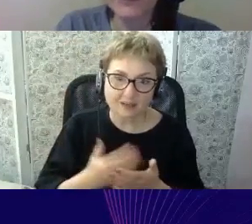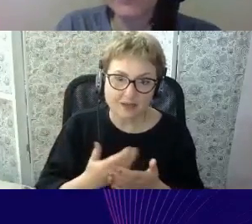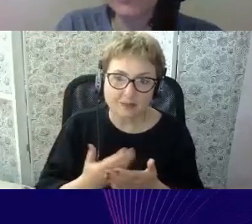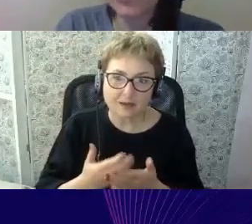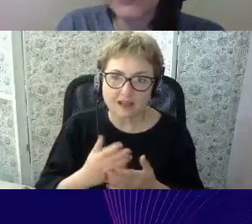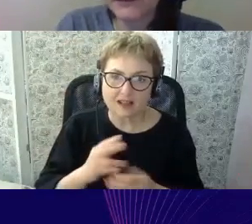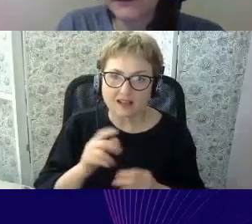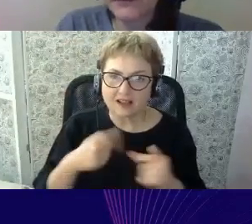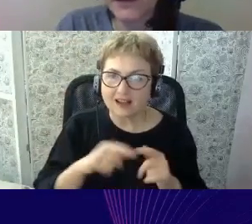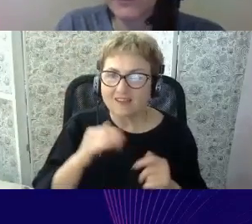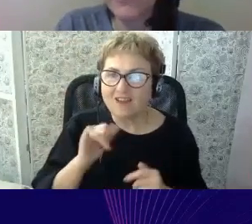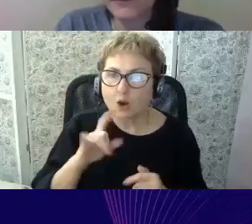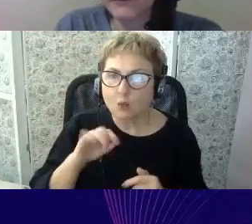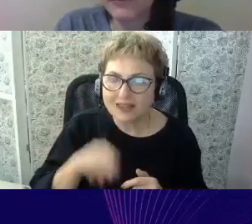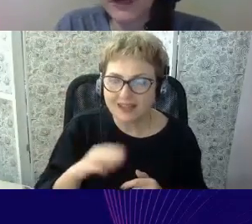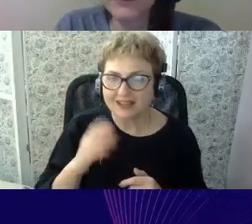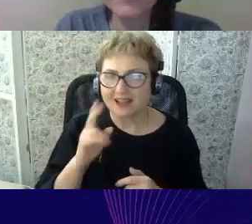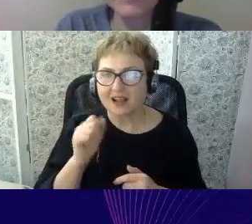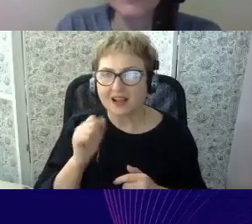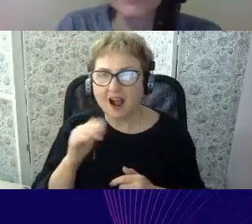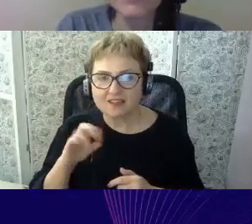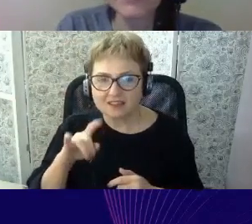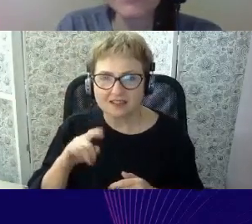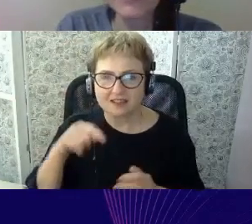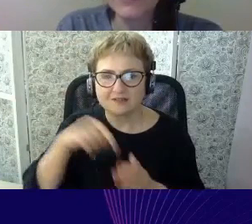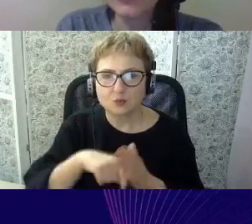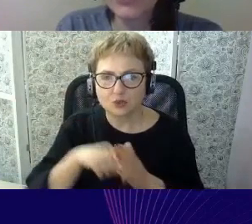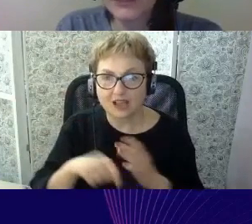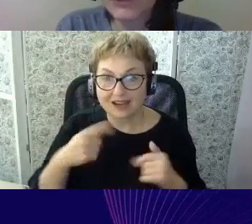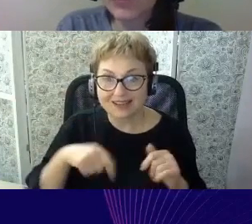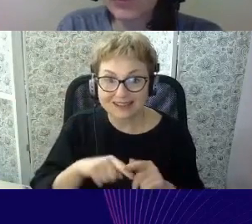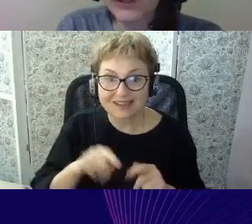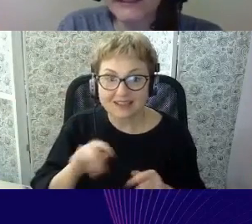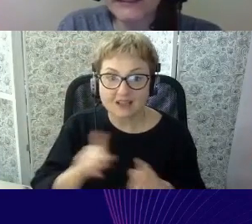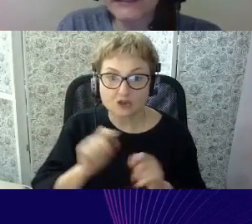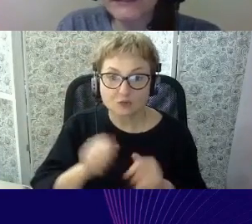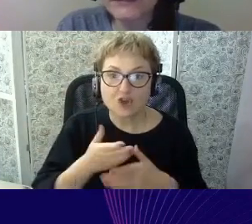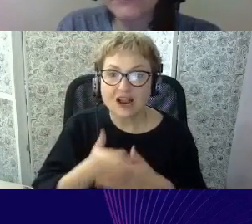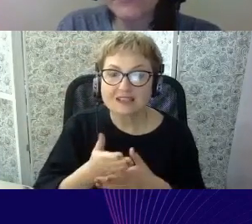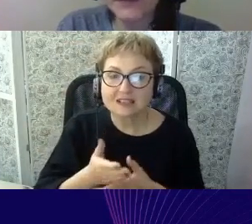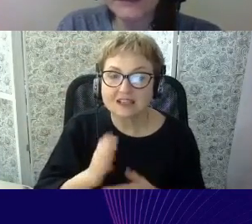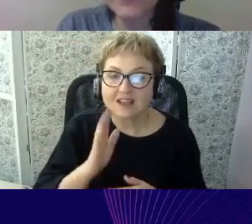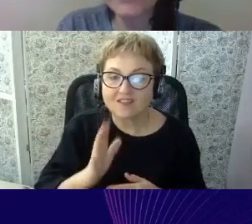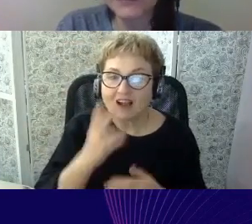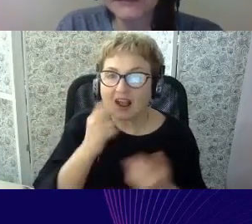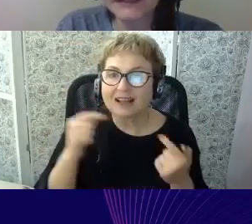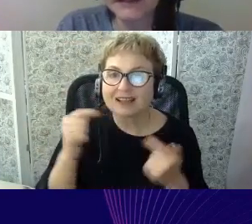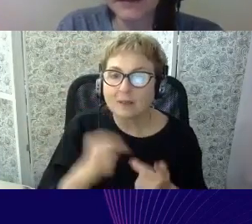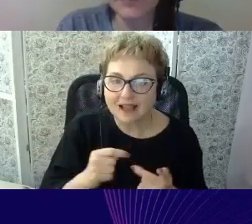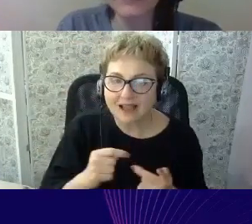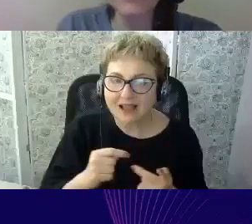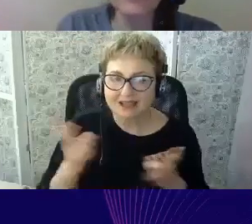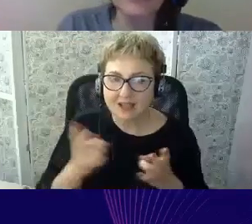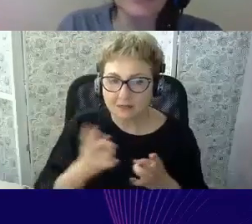например, факультетов, кафедр внутри образовательной организации, но и также могут оказать содействие в